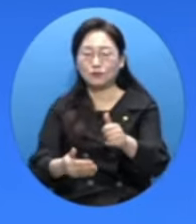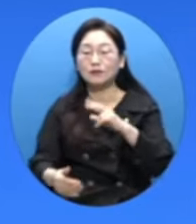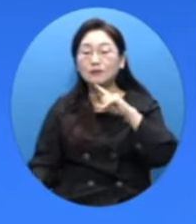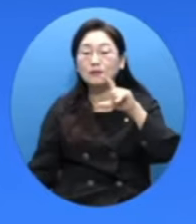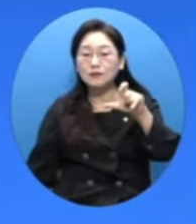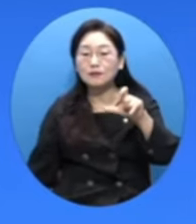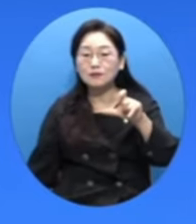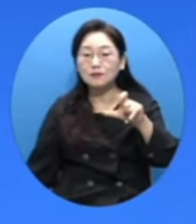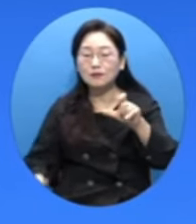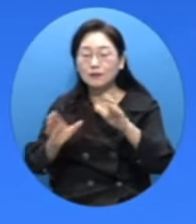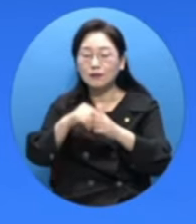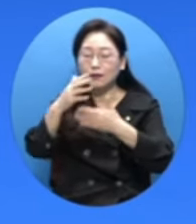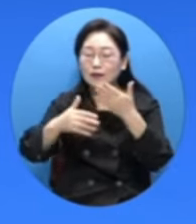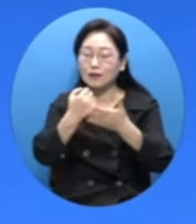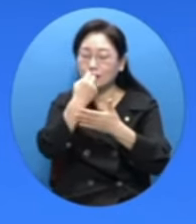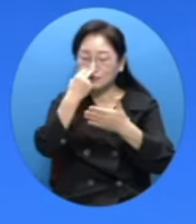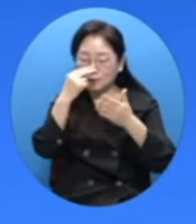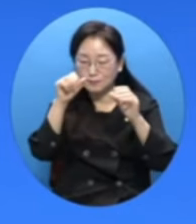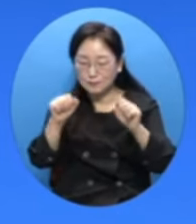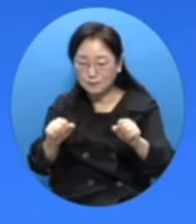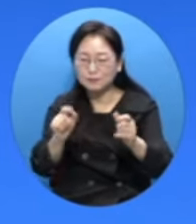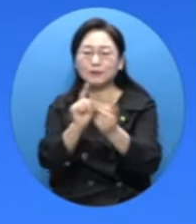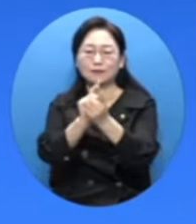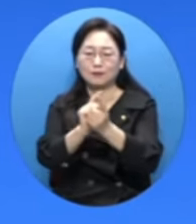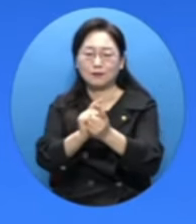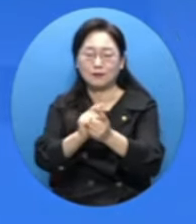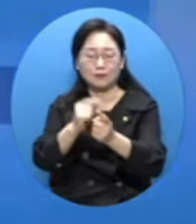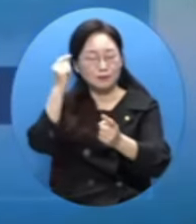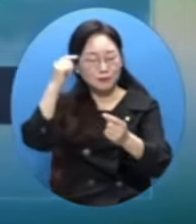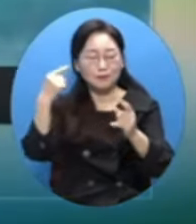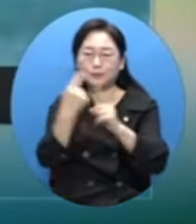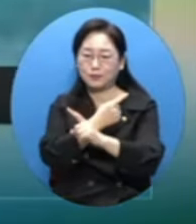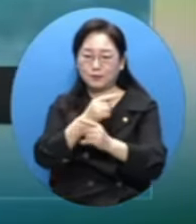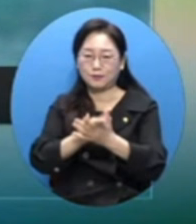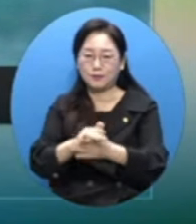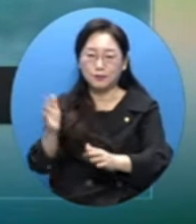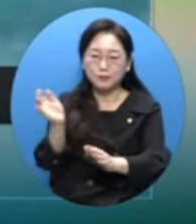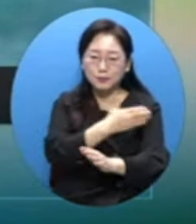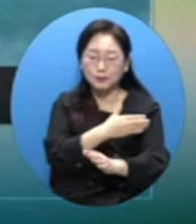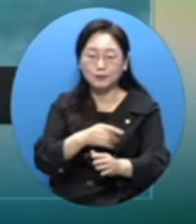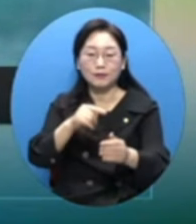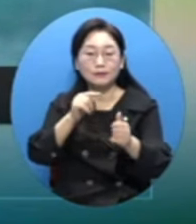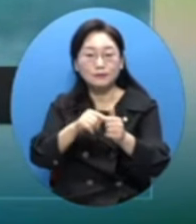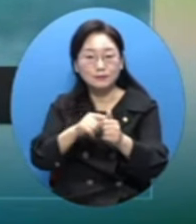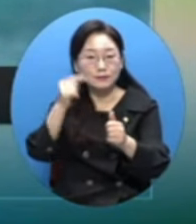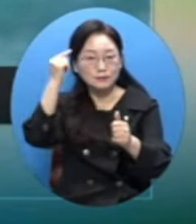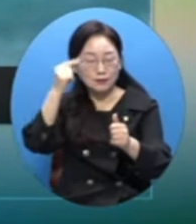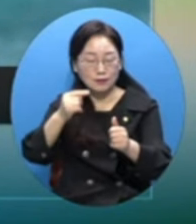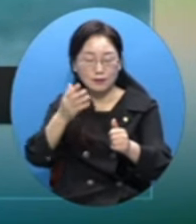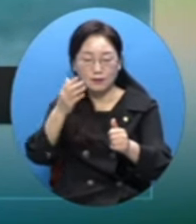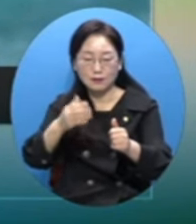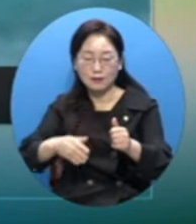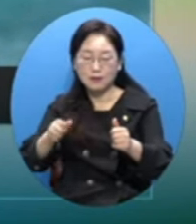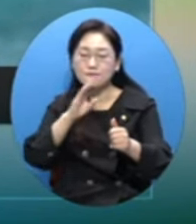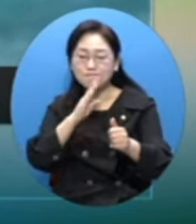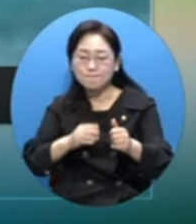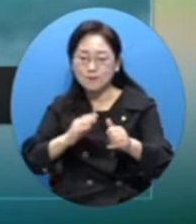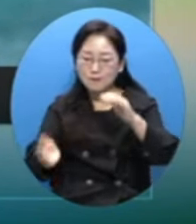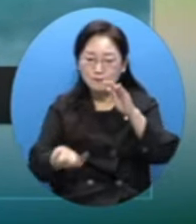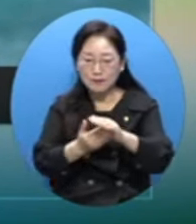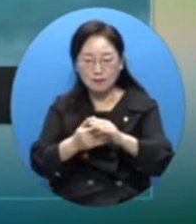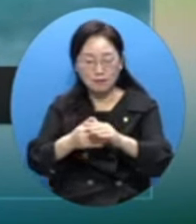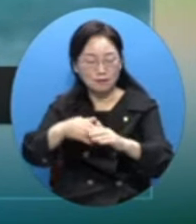때 살아계신 하나님을 만나 그의 인생이 변화되었습니다. 그때부터 그의 생각이 절대 긍정, 절대 감사로 바뀌어지게